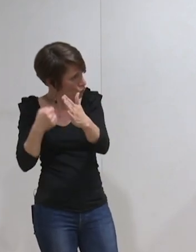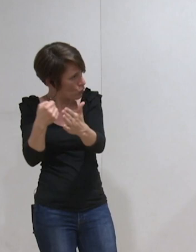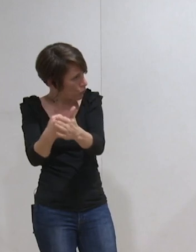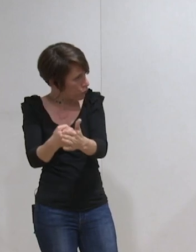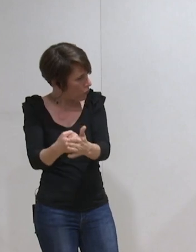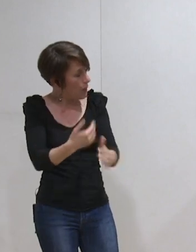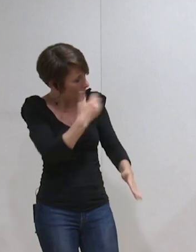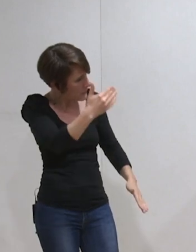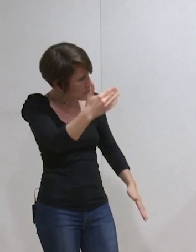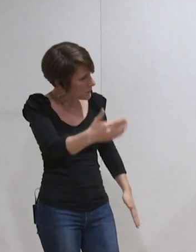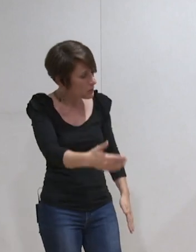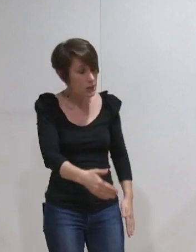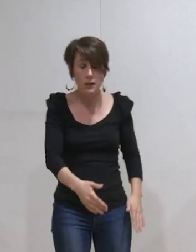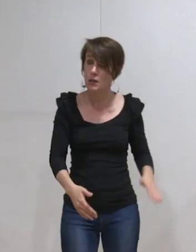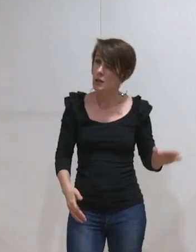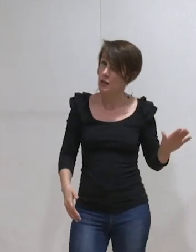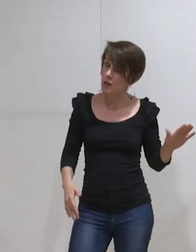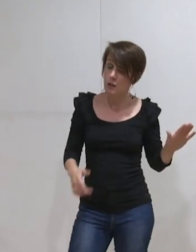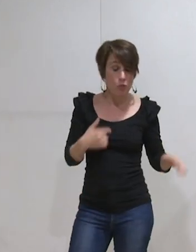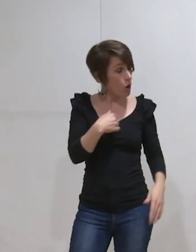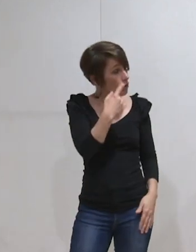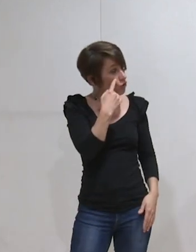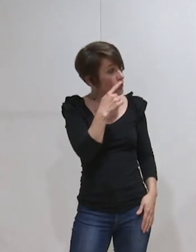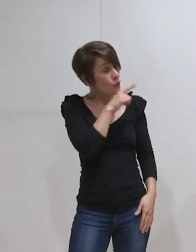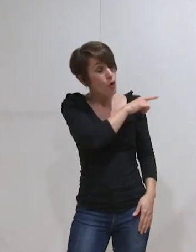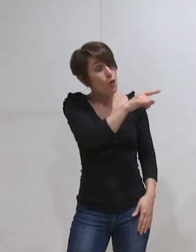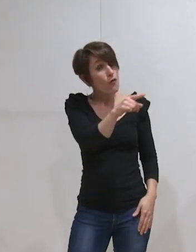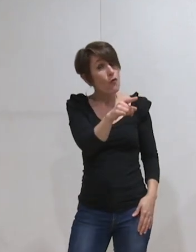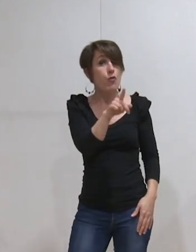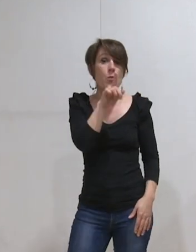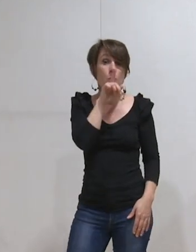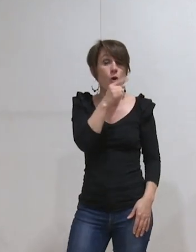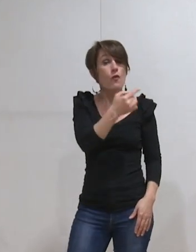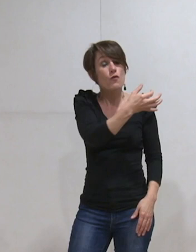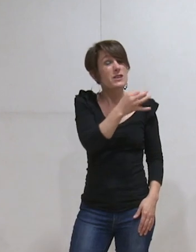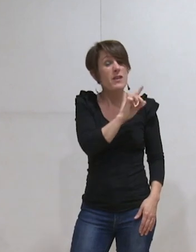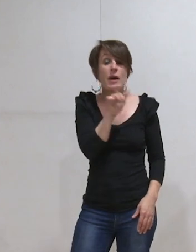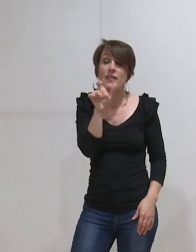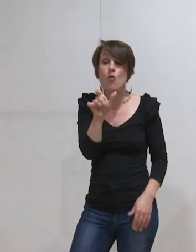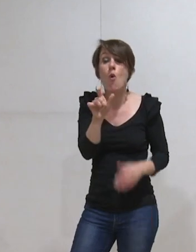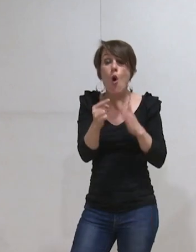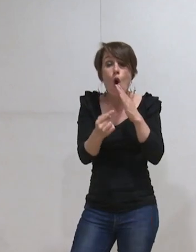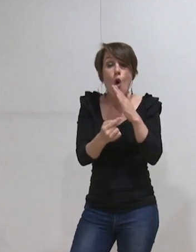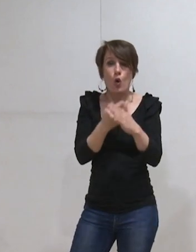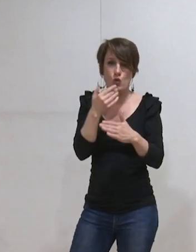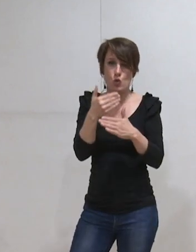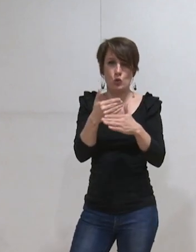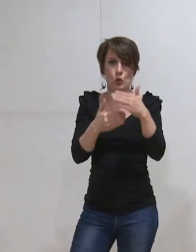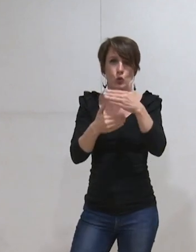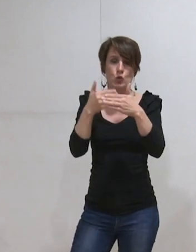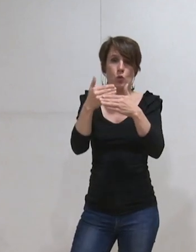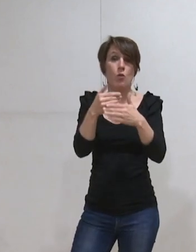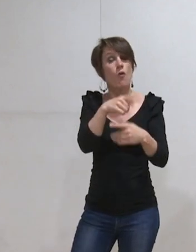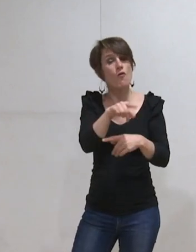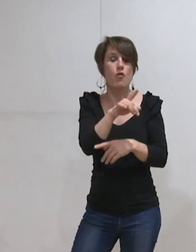bien j'ai bien noté que vous aviez pris soin de ne pas prononcer le mot reconstruction et la vous êtes